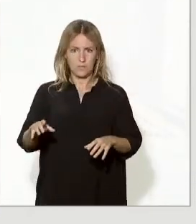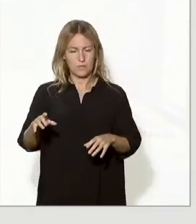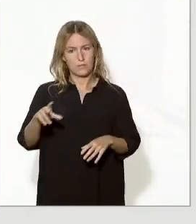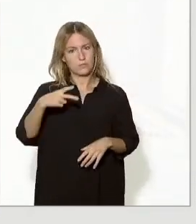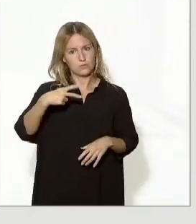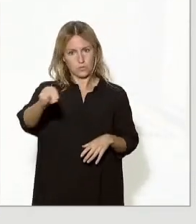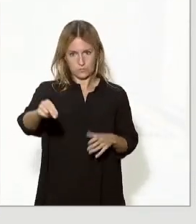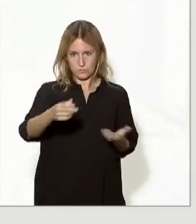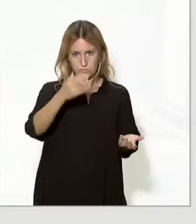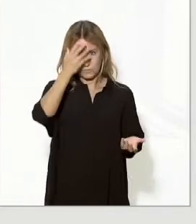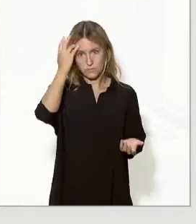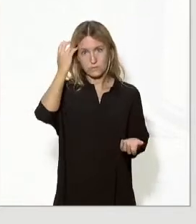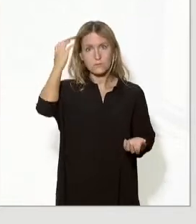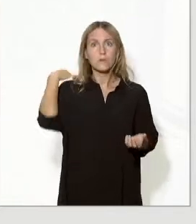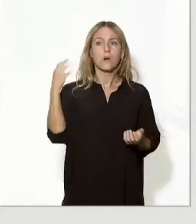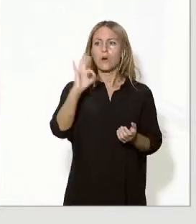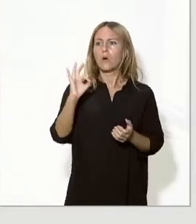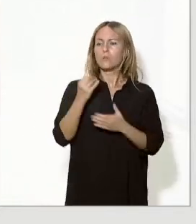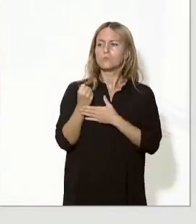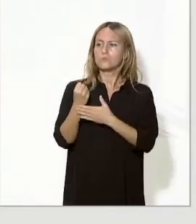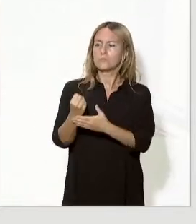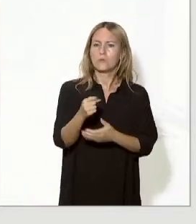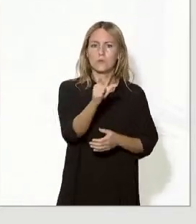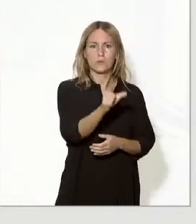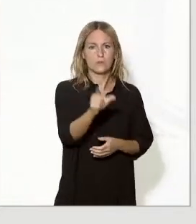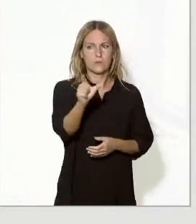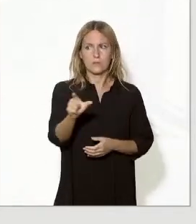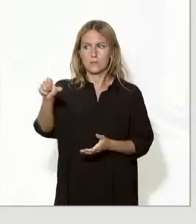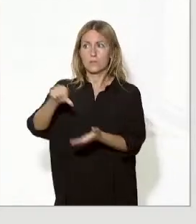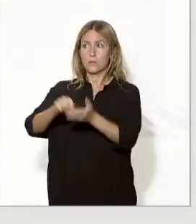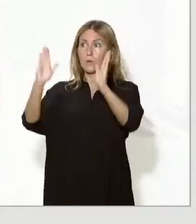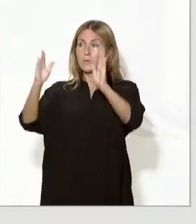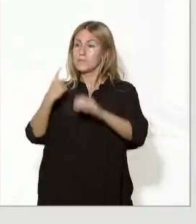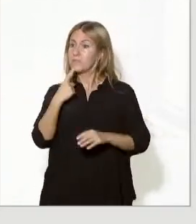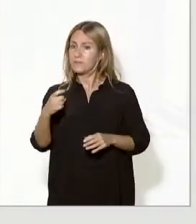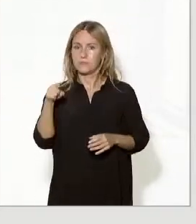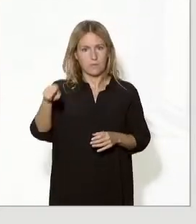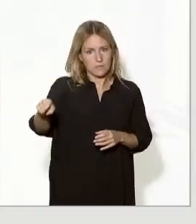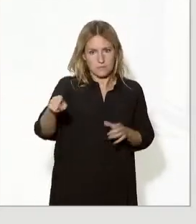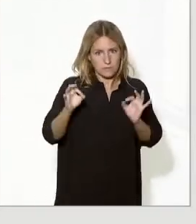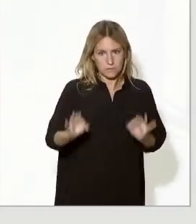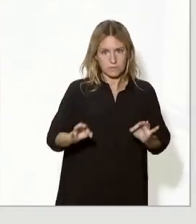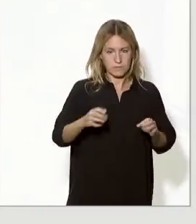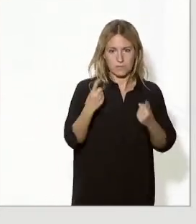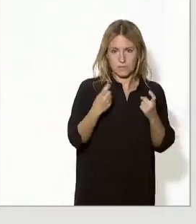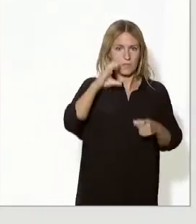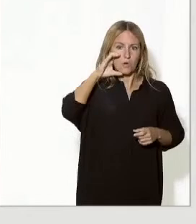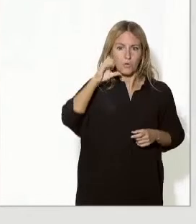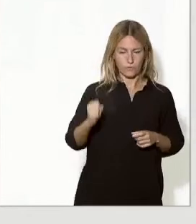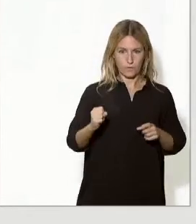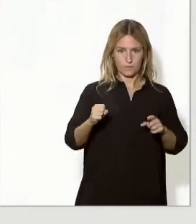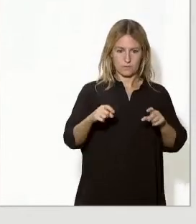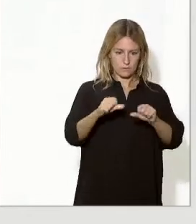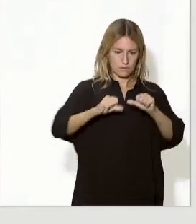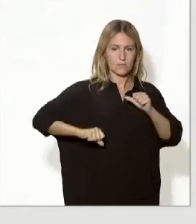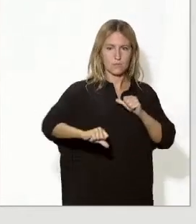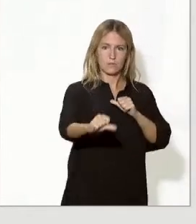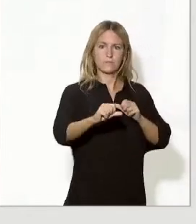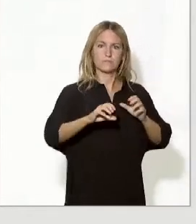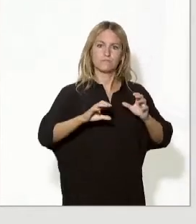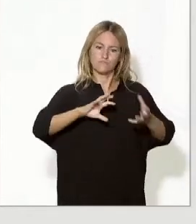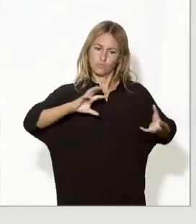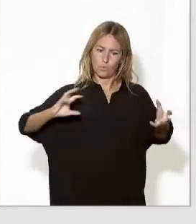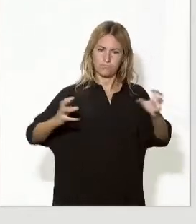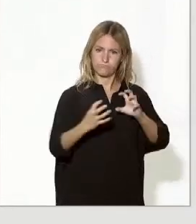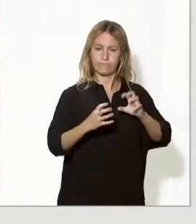ni tampoc a donar suport a la ciutadania en moments difícils. El que necessita és un govern com el que serà, compactat al 100%